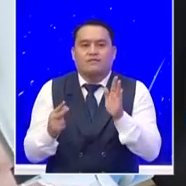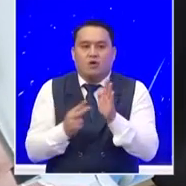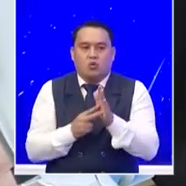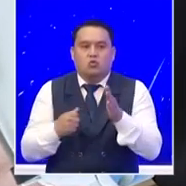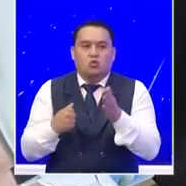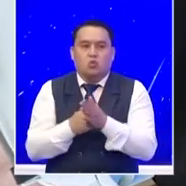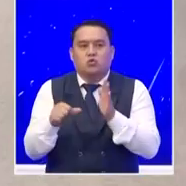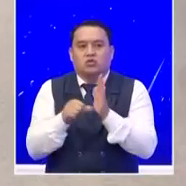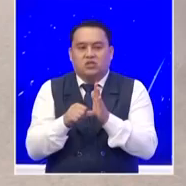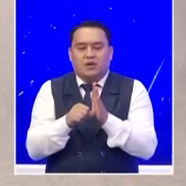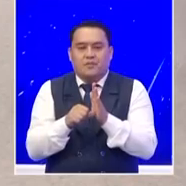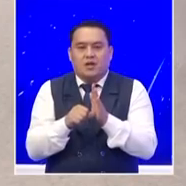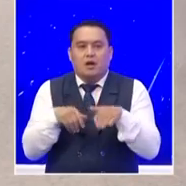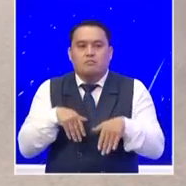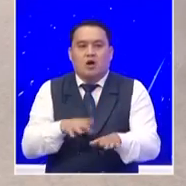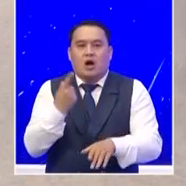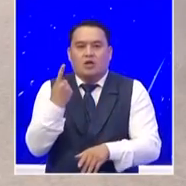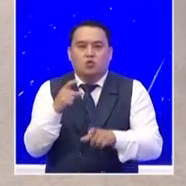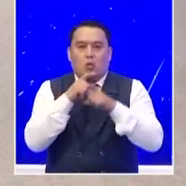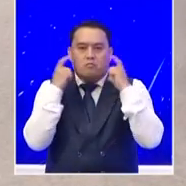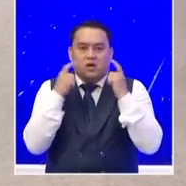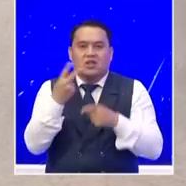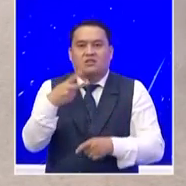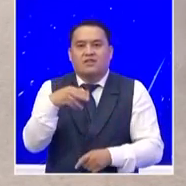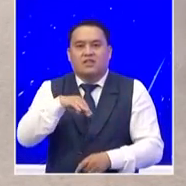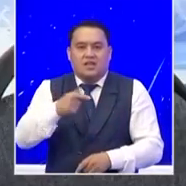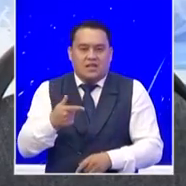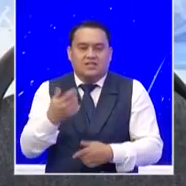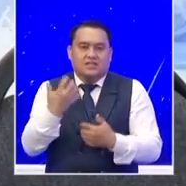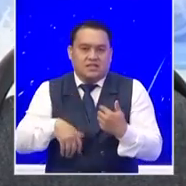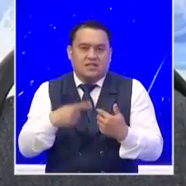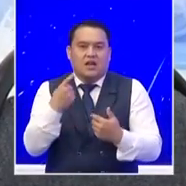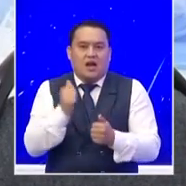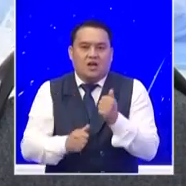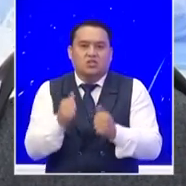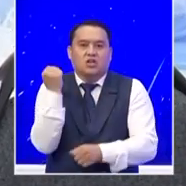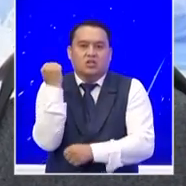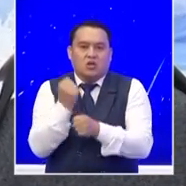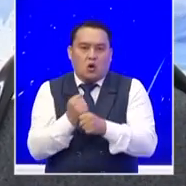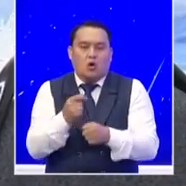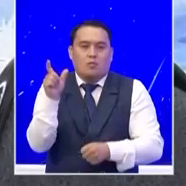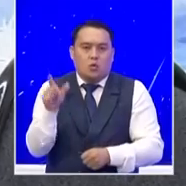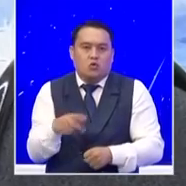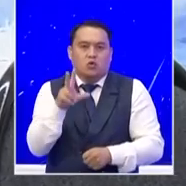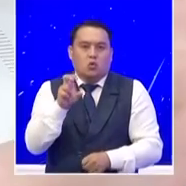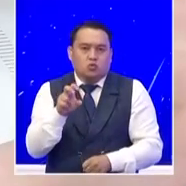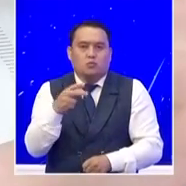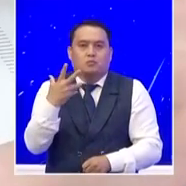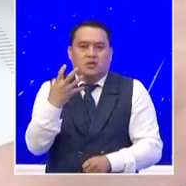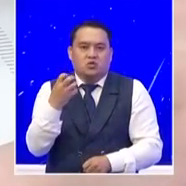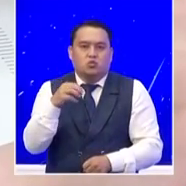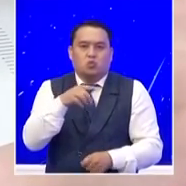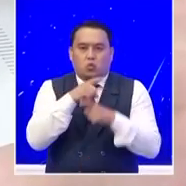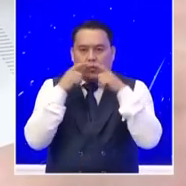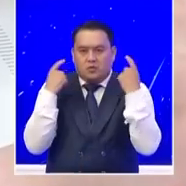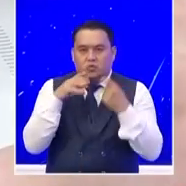до 6. За пошив одной маски швея получает 20 тенге. В среднем за день каждая работница изготавливает от 300 до 500